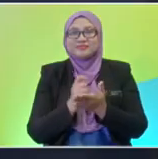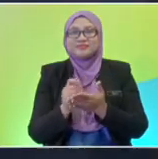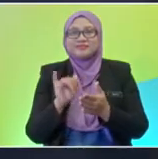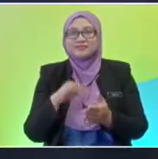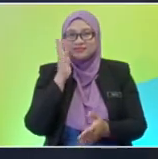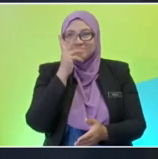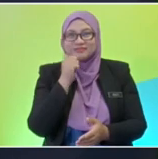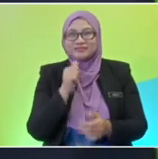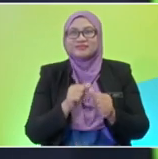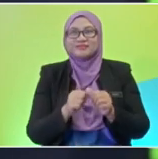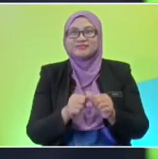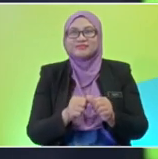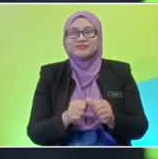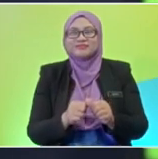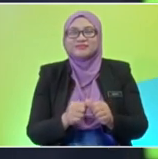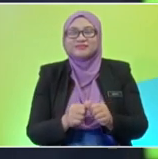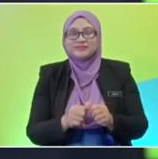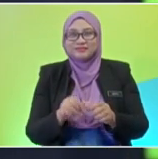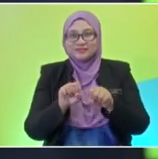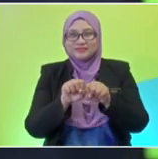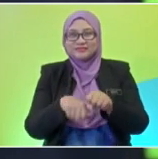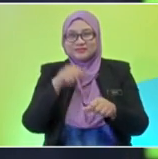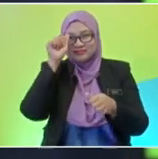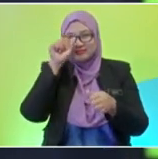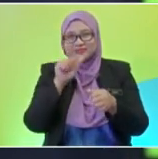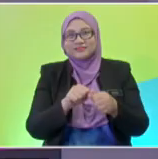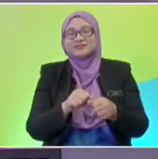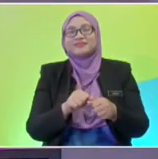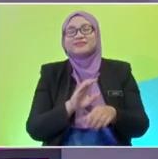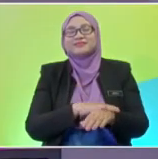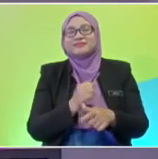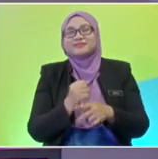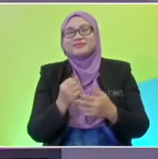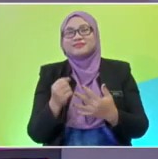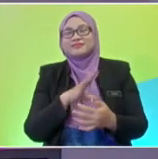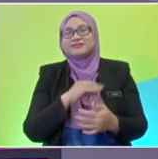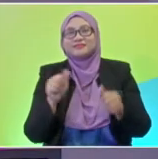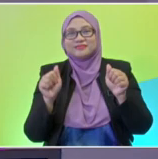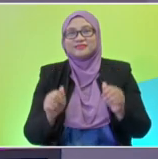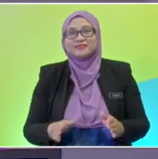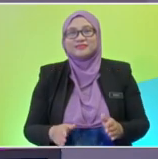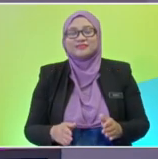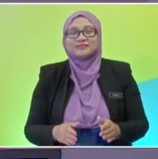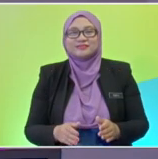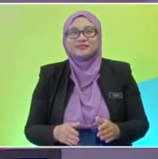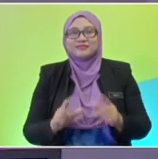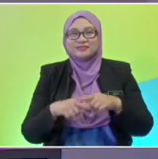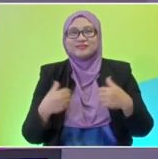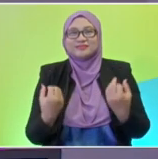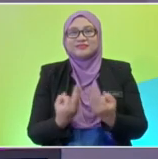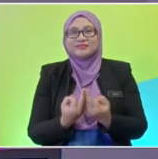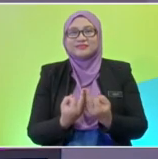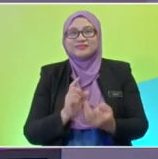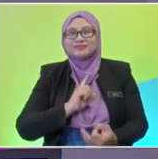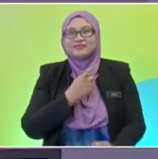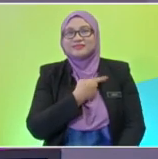Supaya peringatan kepada adik beradik kita dan ahli-ahli keluarga kita Oke Jom kita sambung silence itu Oke